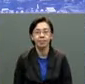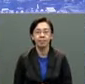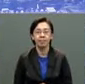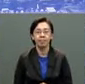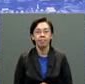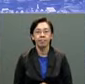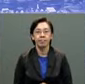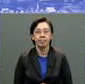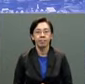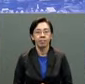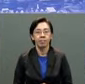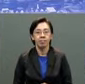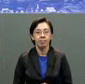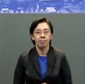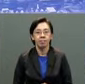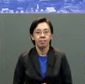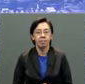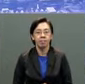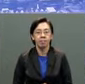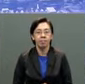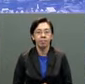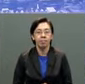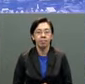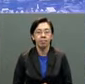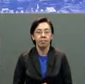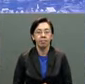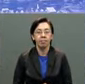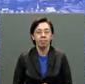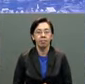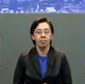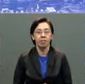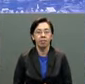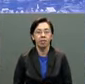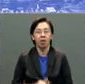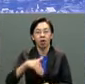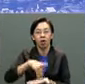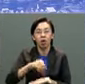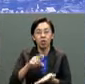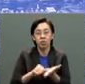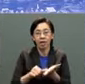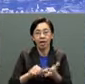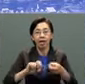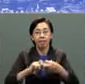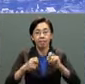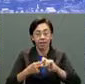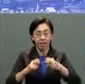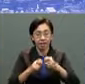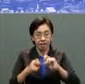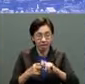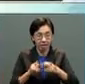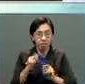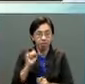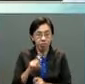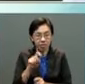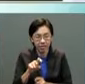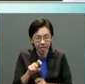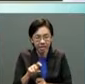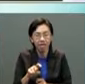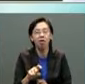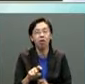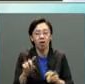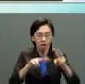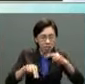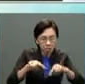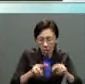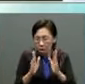สถานการณ์การปฏิบัติการศูนย์ปฏิบัติการการแก้ไขสถานการณ์ฉุกเฉินเรื่องด้านความมั่นคงนะครับเ